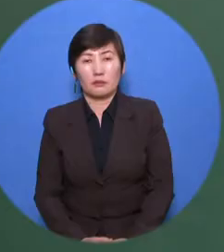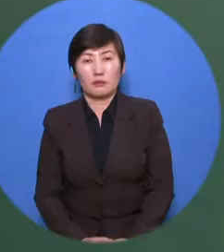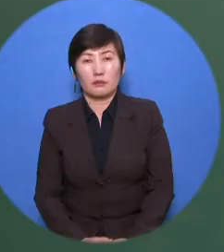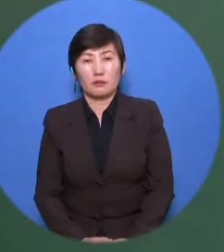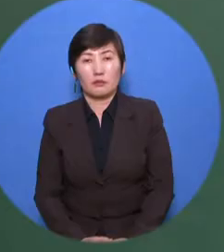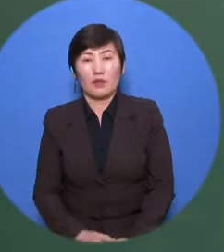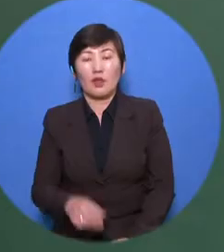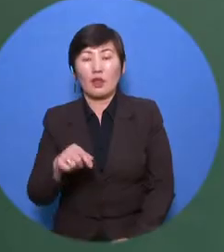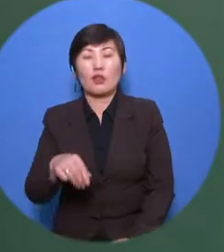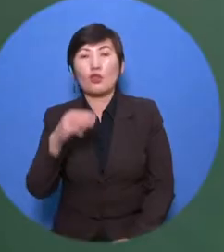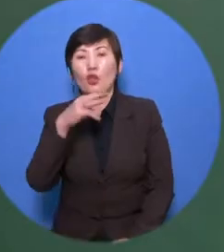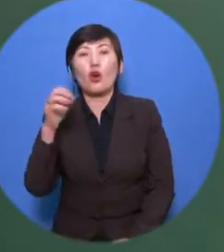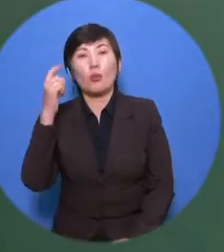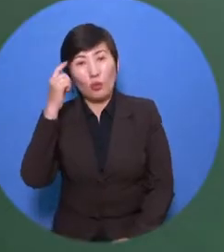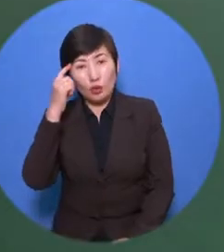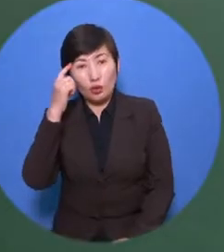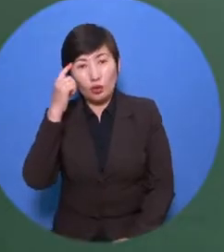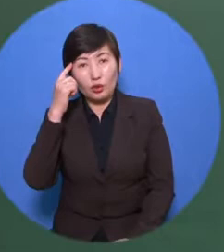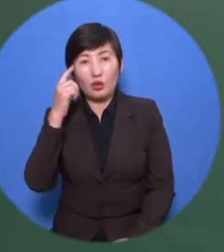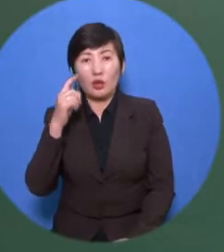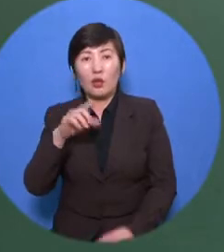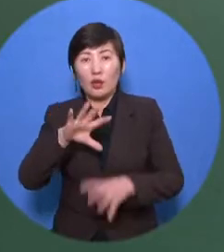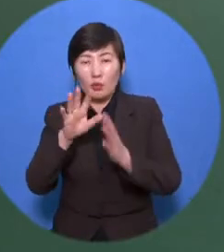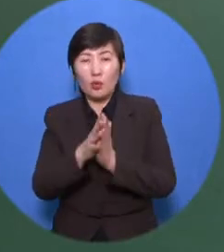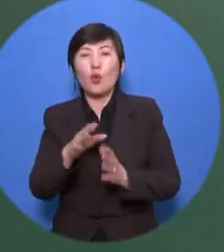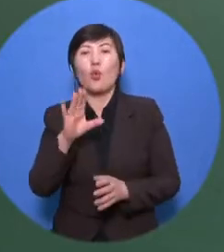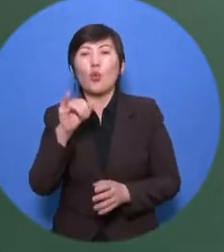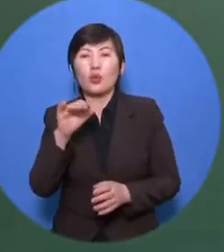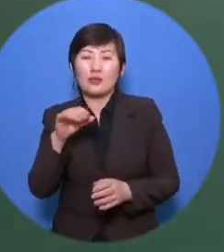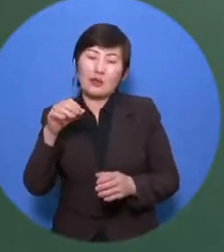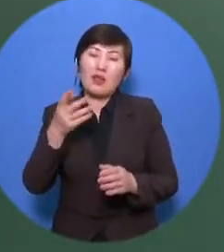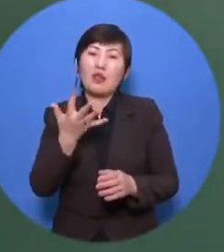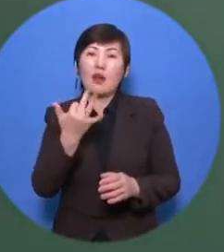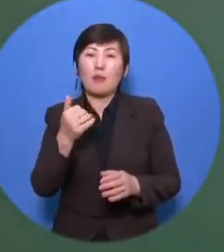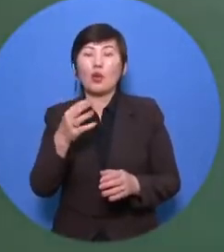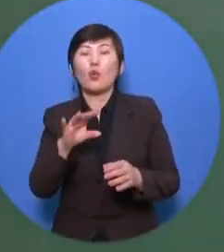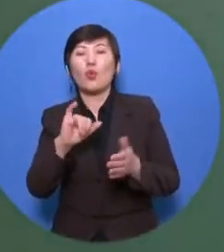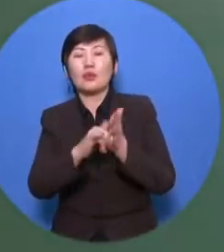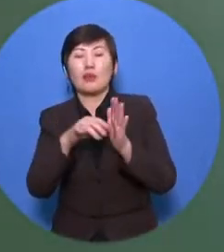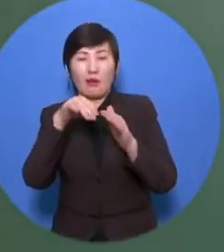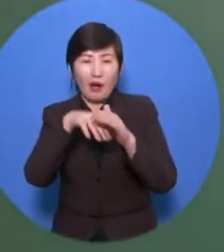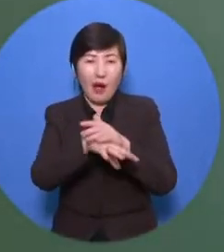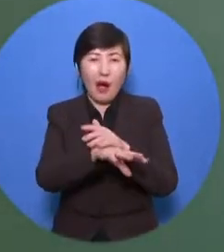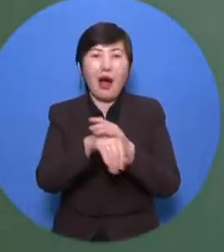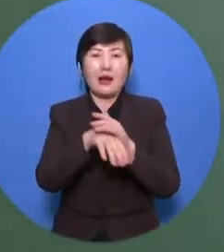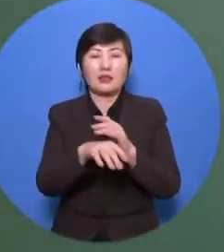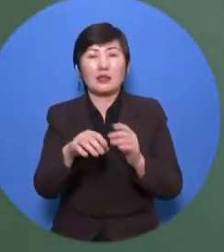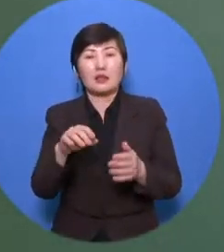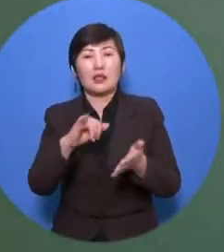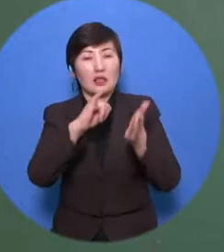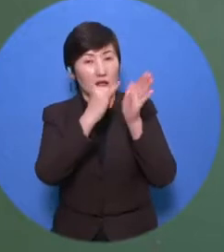За энэ бодлогыг бодохын тулд бүгдээрээ Цоргоноос алдагдсан усны хэмжээг Y хувьсгчаар тэмдэглэе.